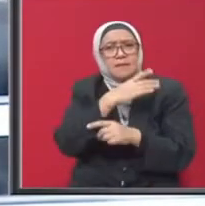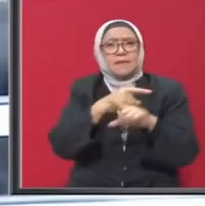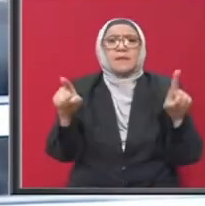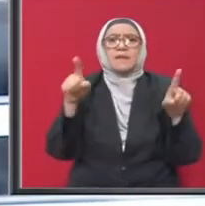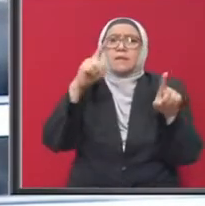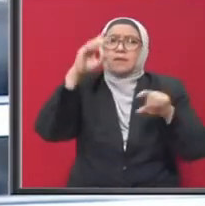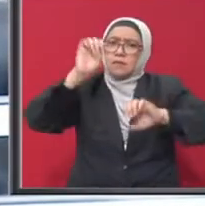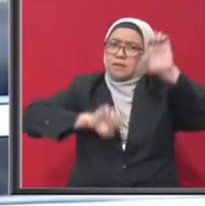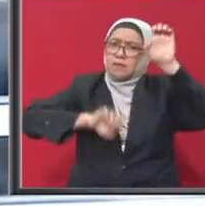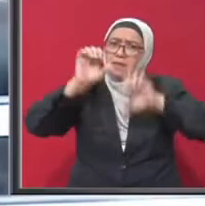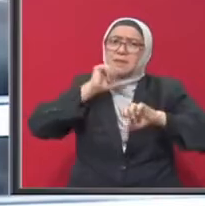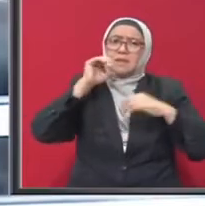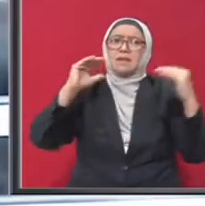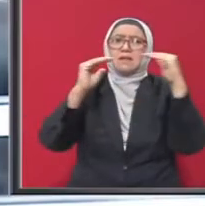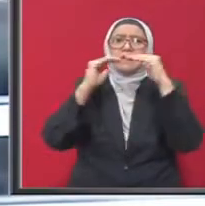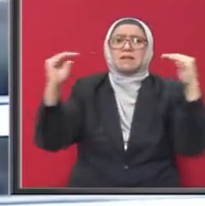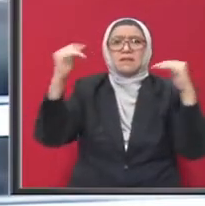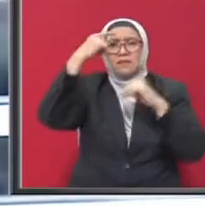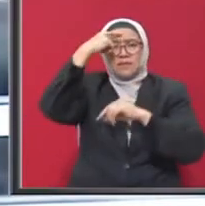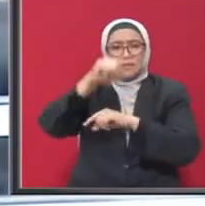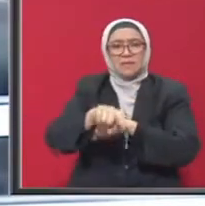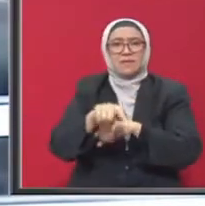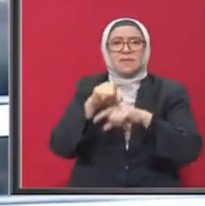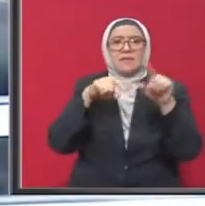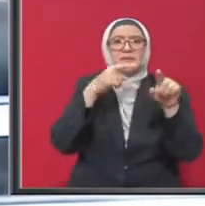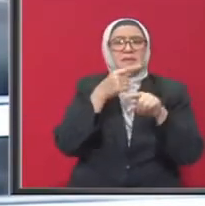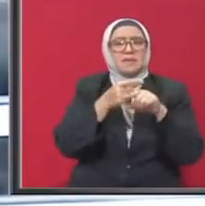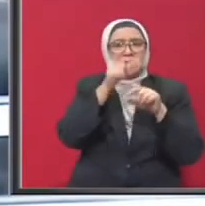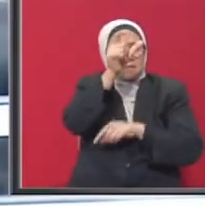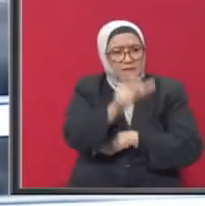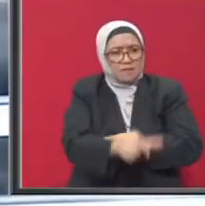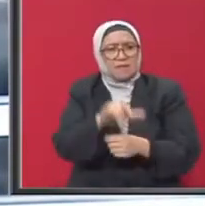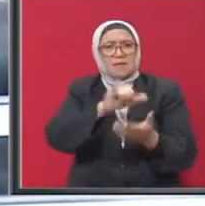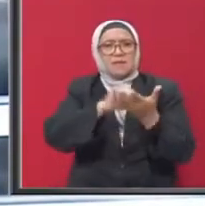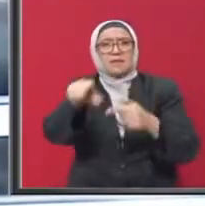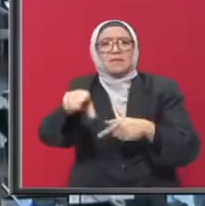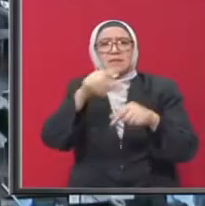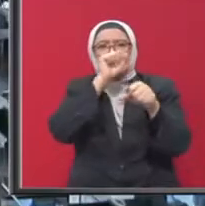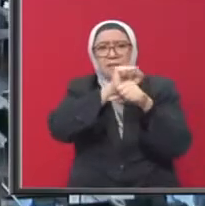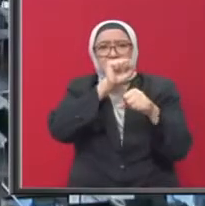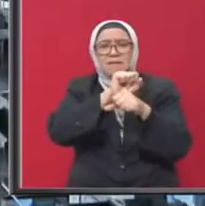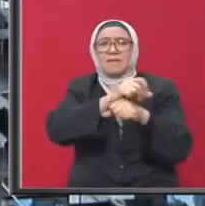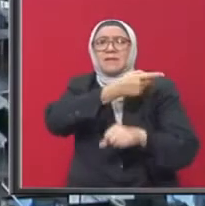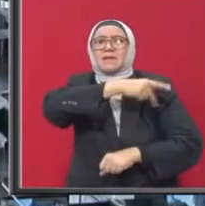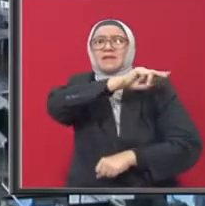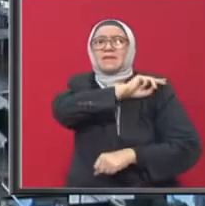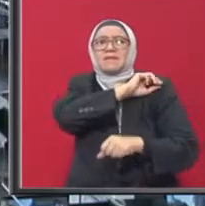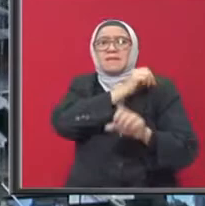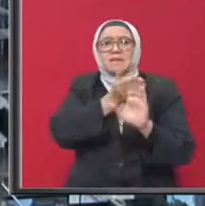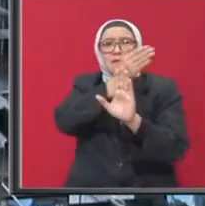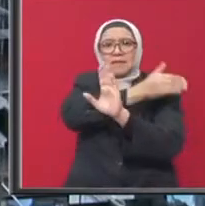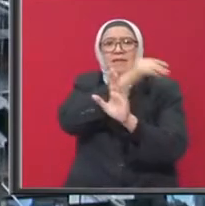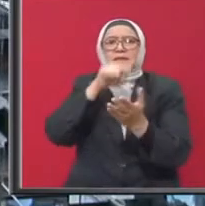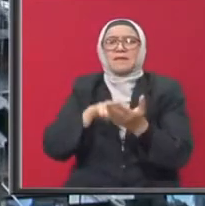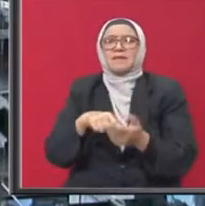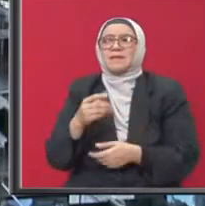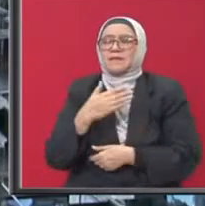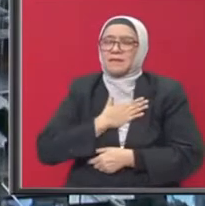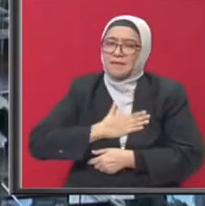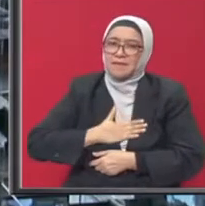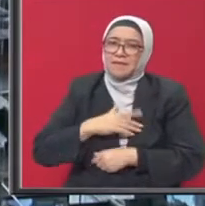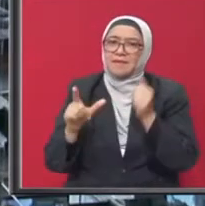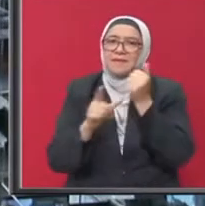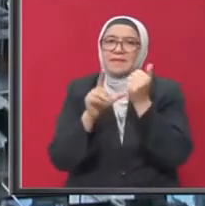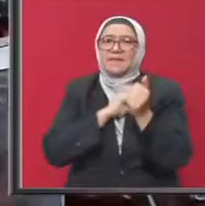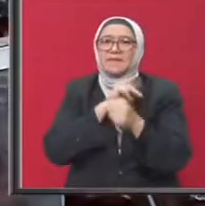berlaku adil sebagaimana ketika mereka berada di Kementerian masing-masing mkc jelas kenalan mencuri satu